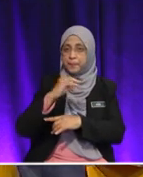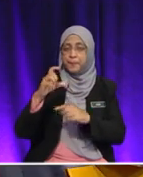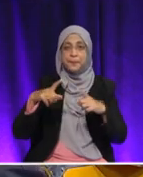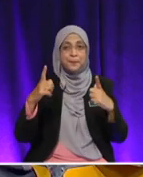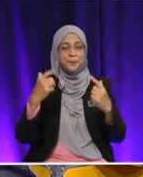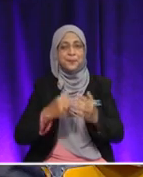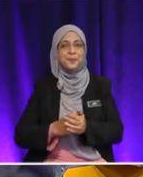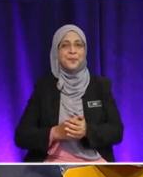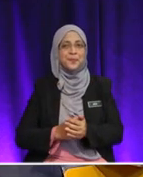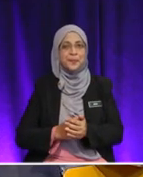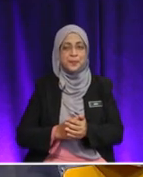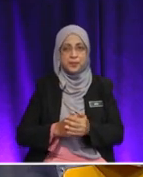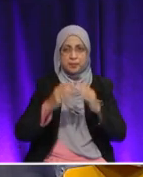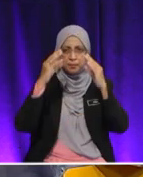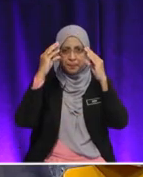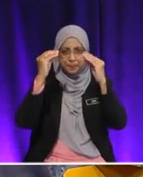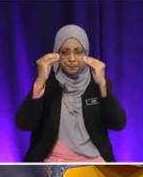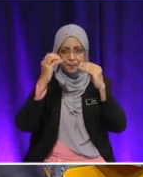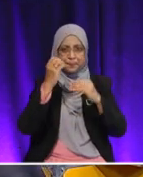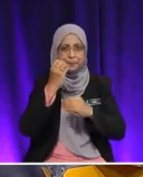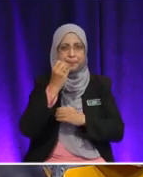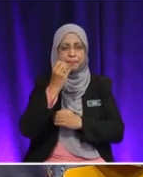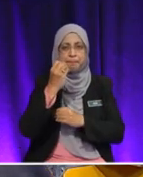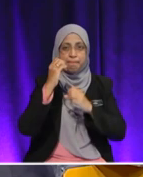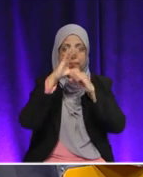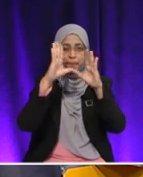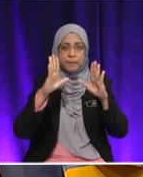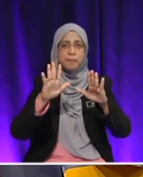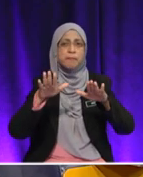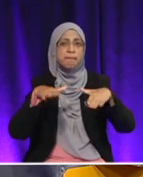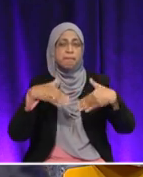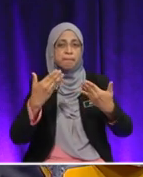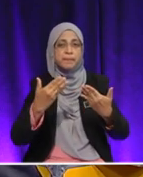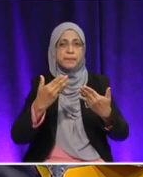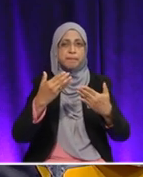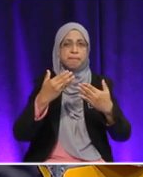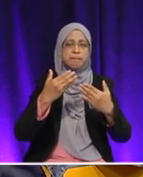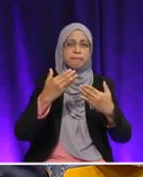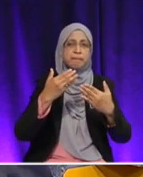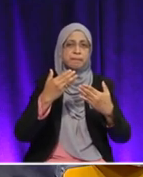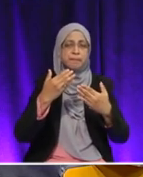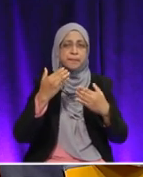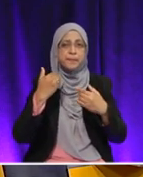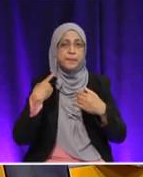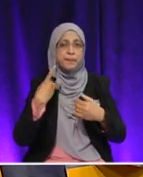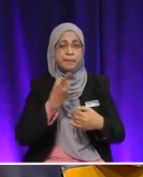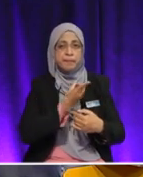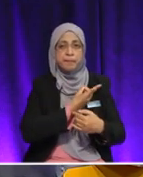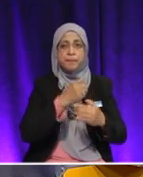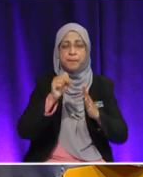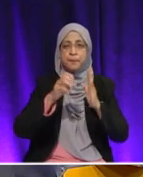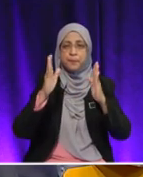bagaimana kita dapat menerapkan nilai Patriotisme sebagai seorang warga negara Malaysia apabila kita menghormati